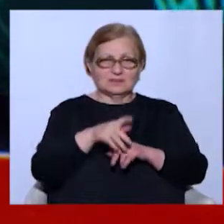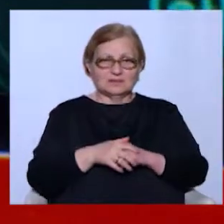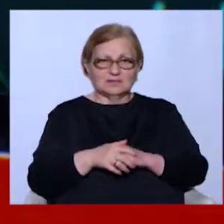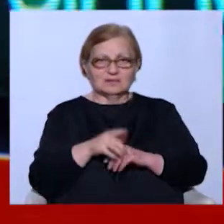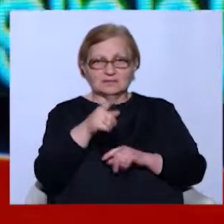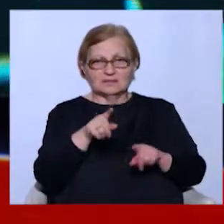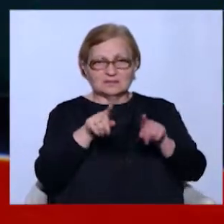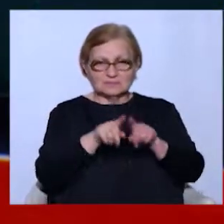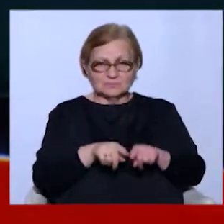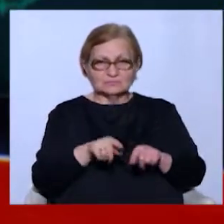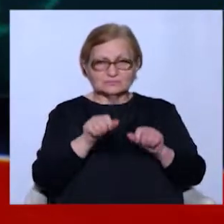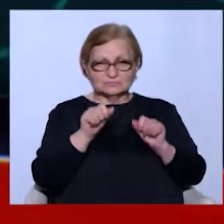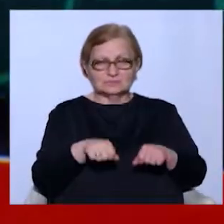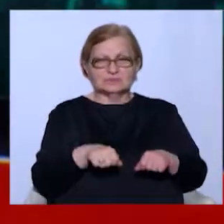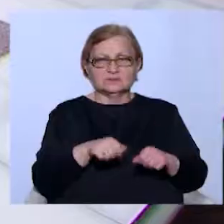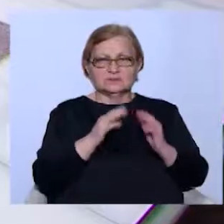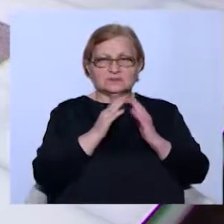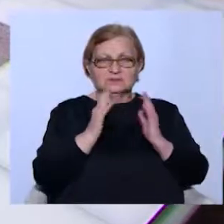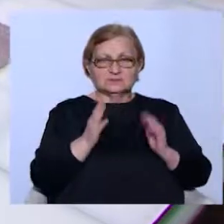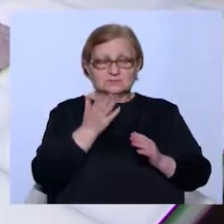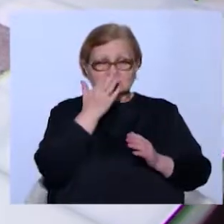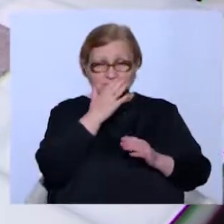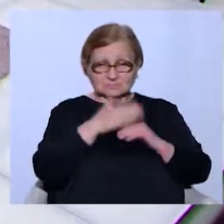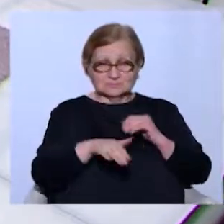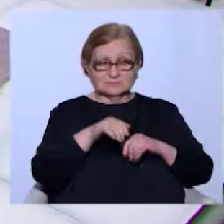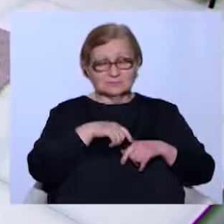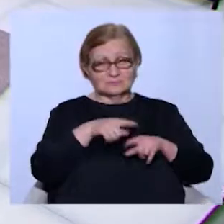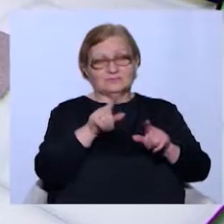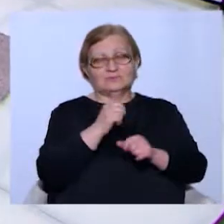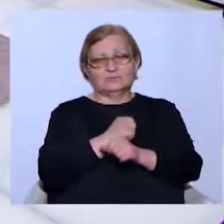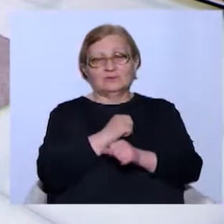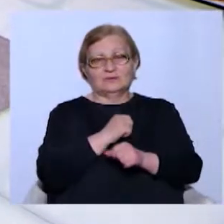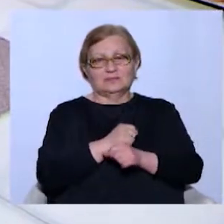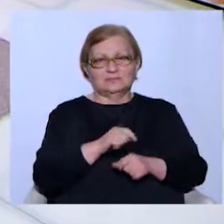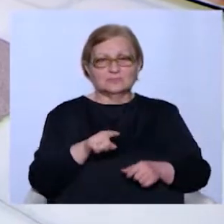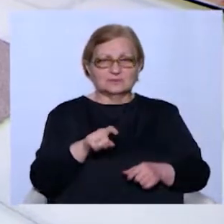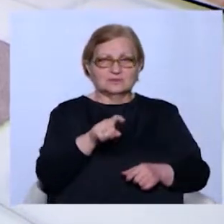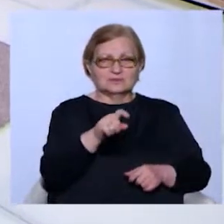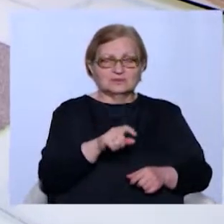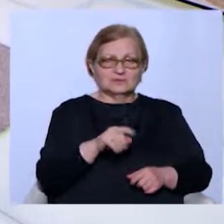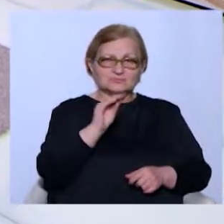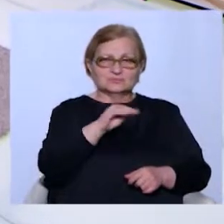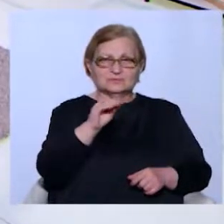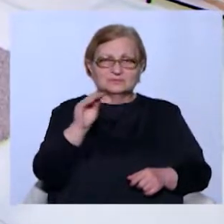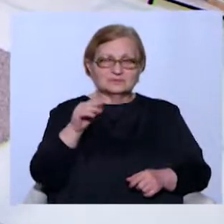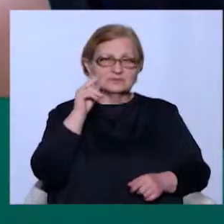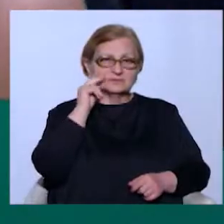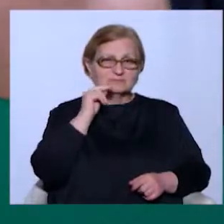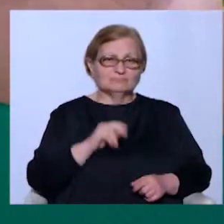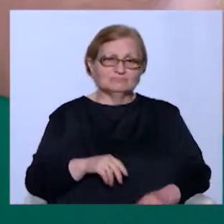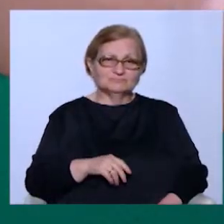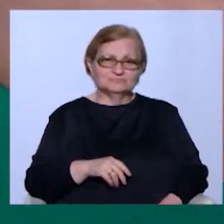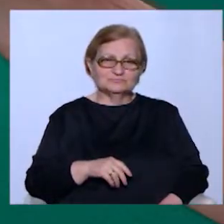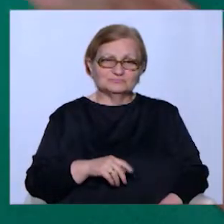თქვენ შეგიძლიათ სახლში გაკვეთილი რომ დამთავრდება, თქვენ გააკეთოთ ასეთი ჭიაყელა. ჩაწეროთ რიცხვი,